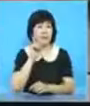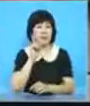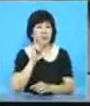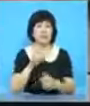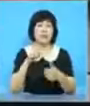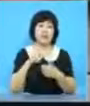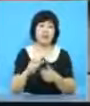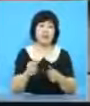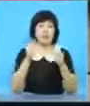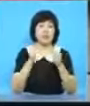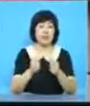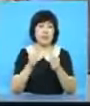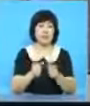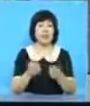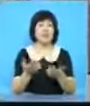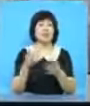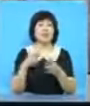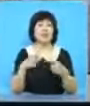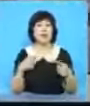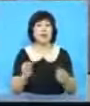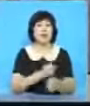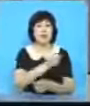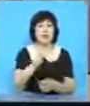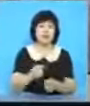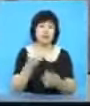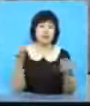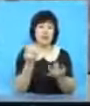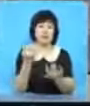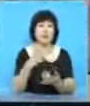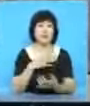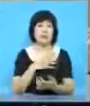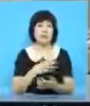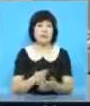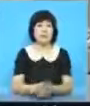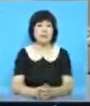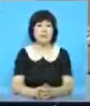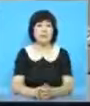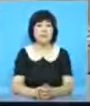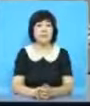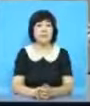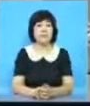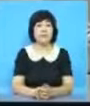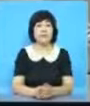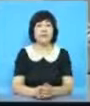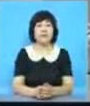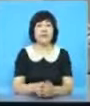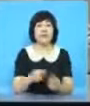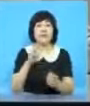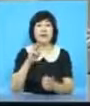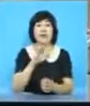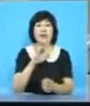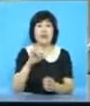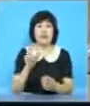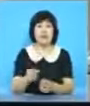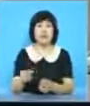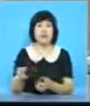әсіресе тары талқан түйетін диірмен келегел саптар қызықтырды. Бірінші тарымыз, тарыны қуырамыз, оны